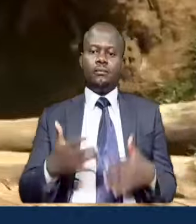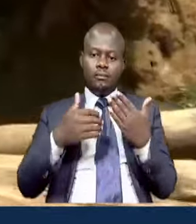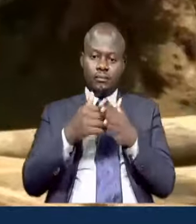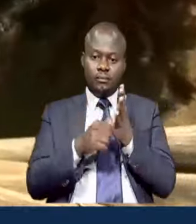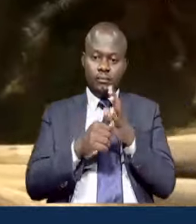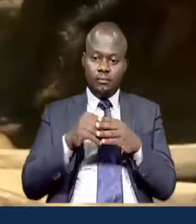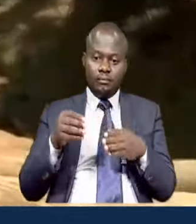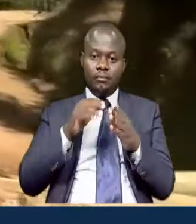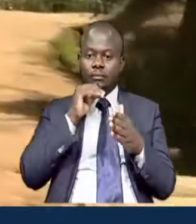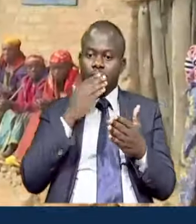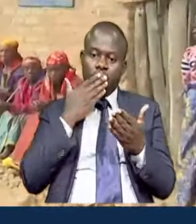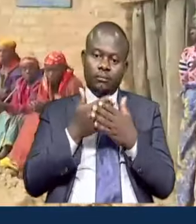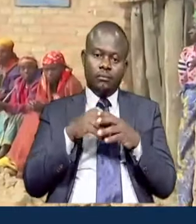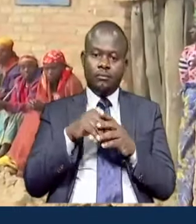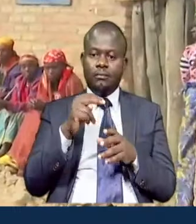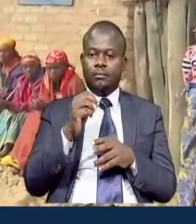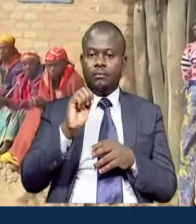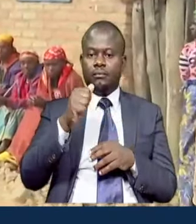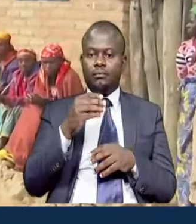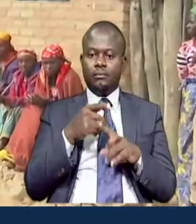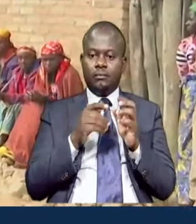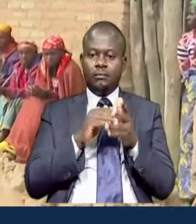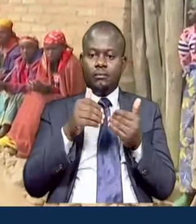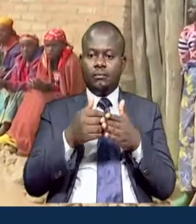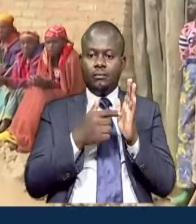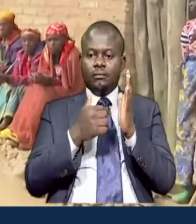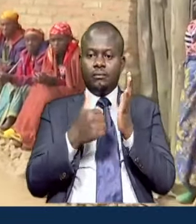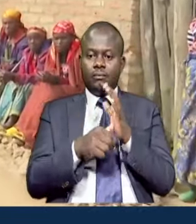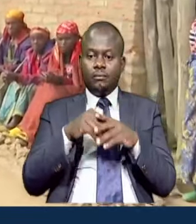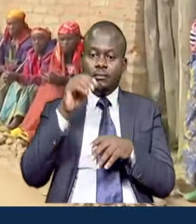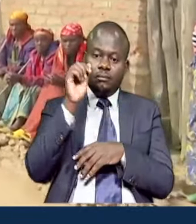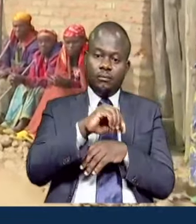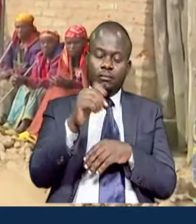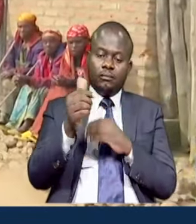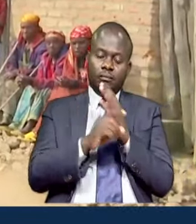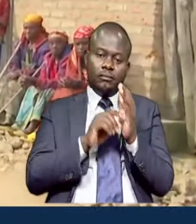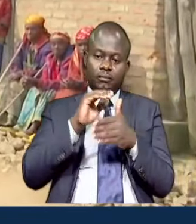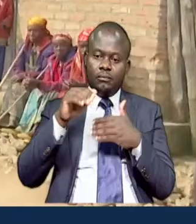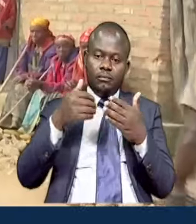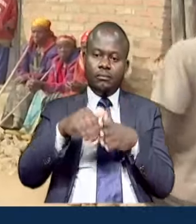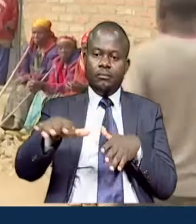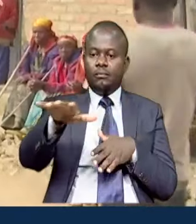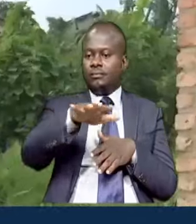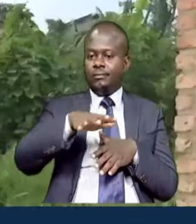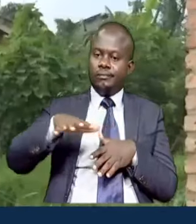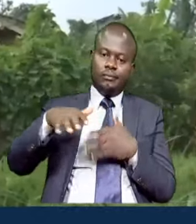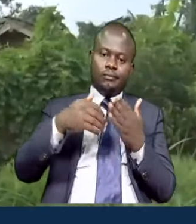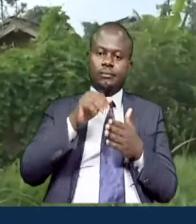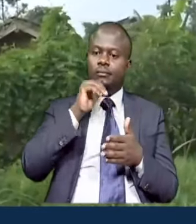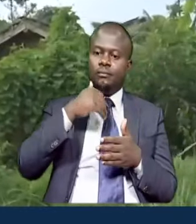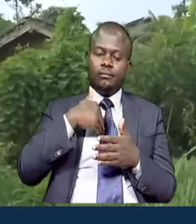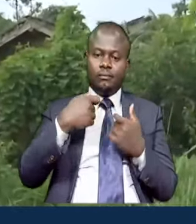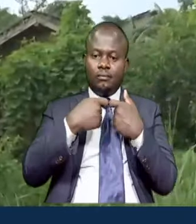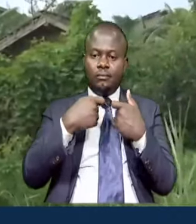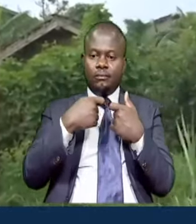itari nyabagendwa muri Nyamagabe aka karere kanagaragaza ikibazo kurusha utundi turere two muri iyi ntara cyo kutagira